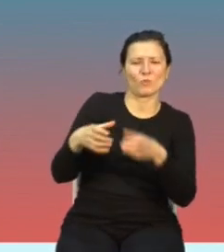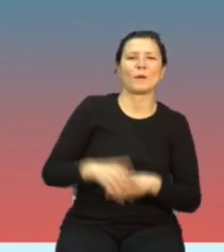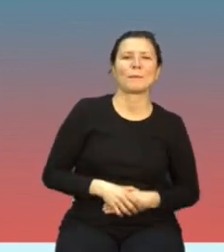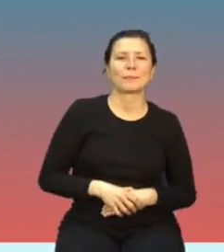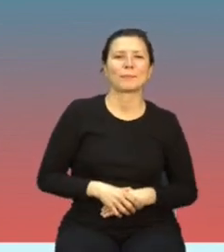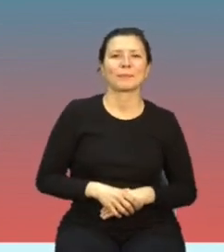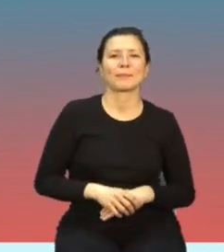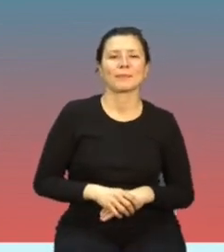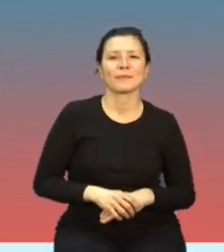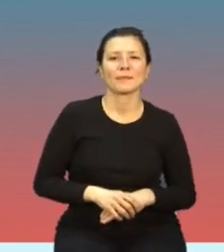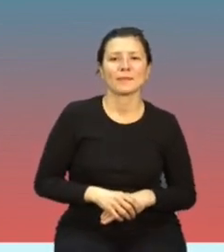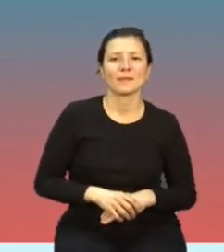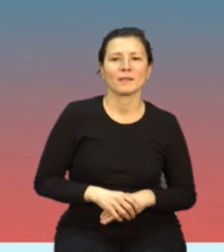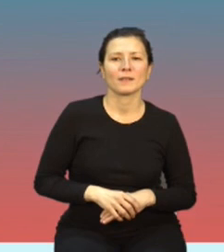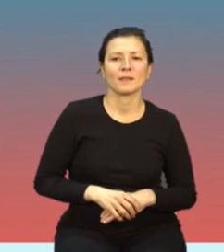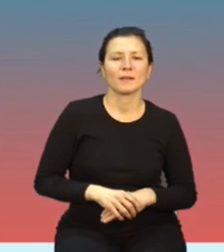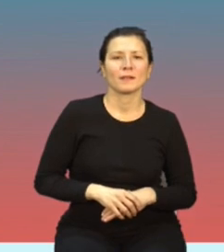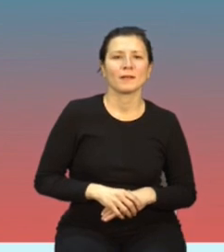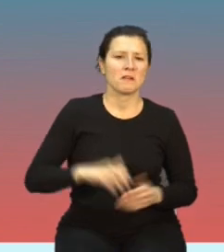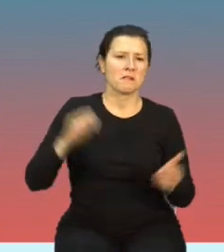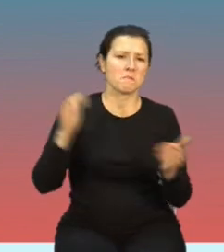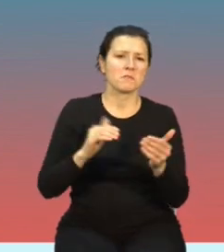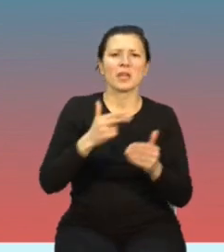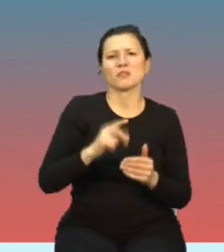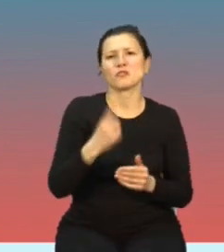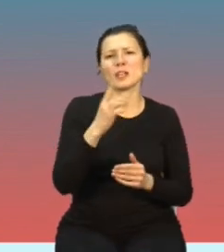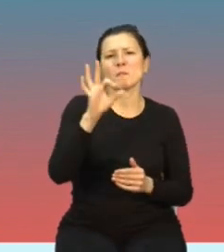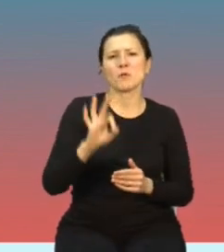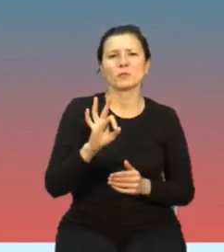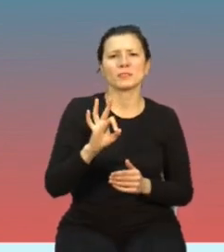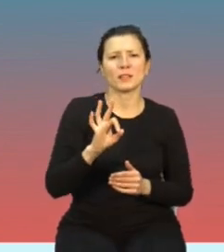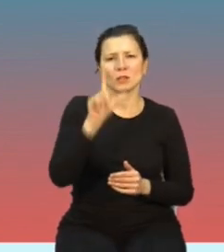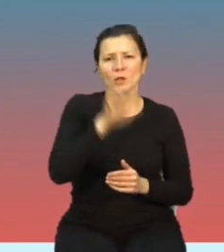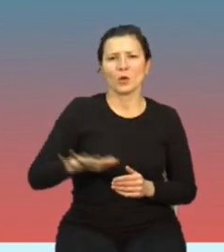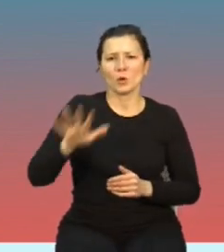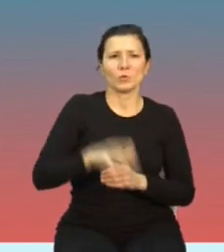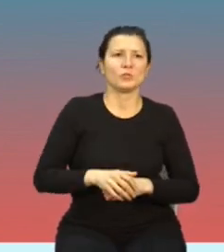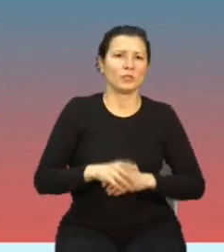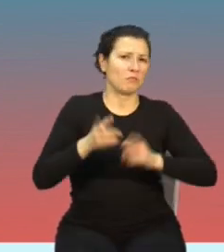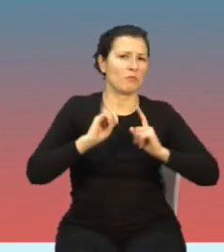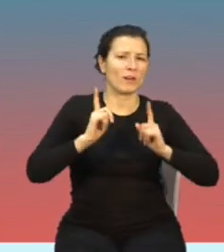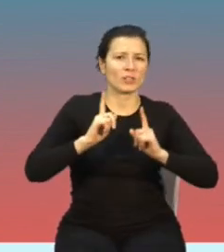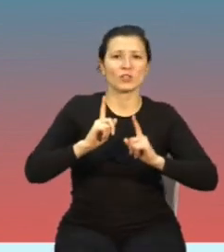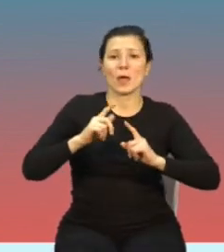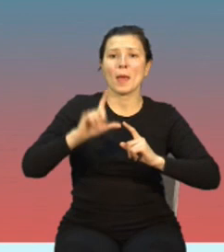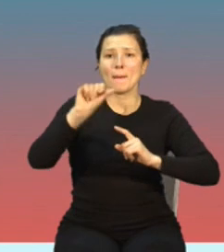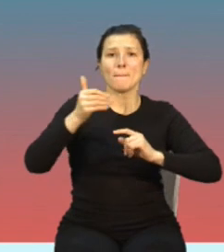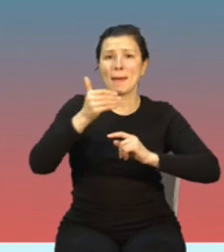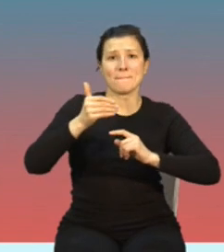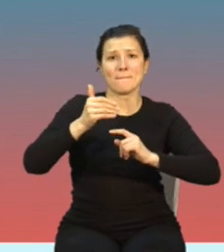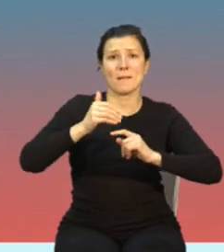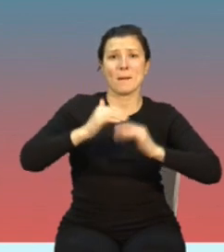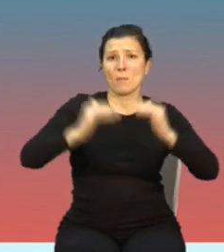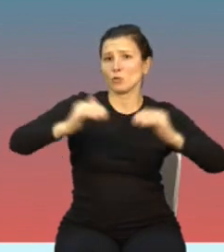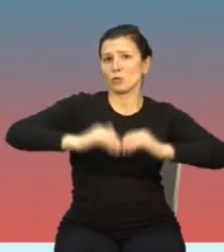zaledwie mniej niż 1% ludności uważa, że PEM jest na zbyt wysokim poziomie. Ale my raczej